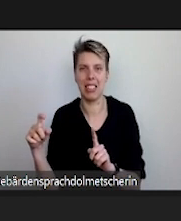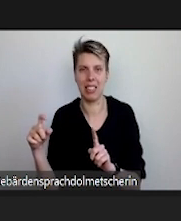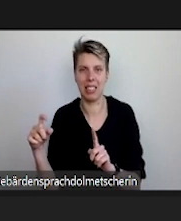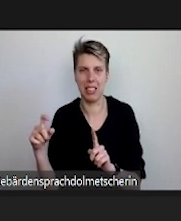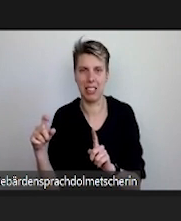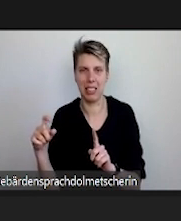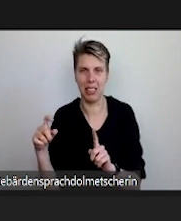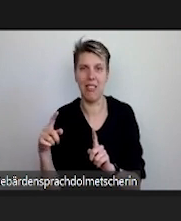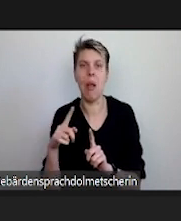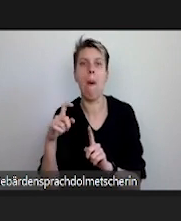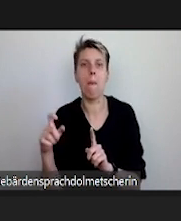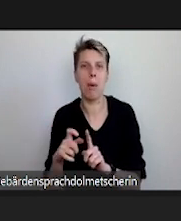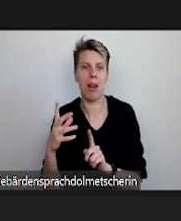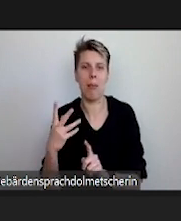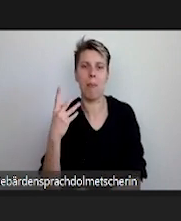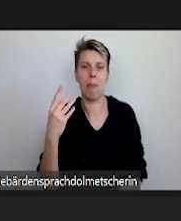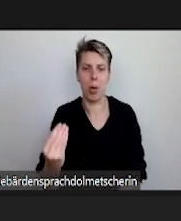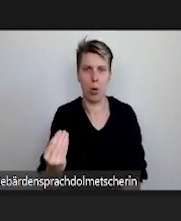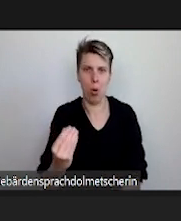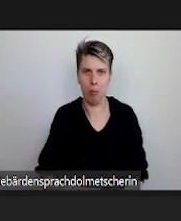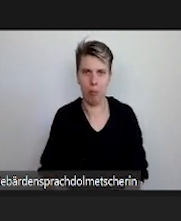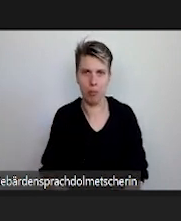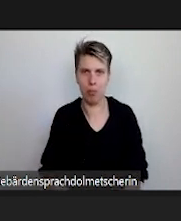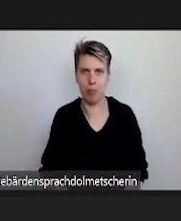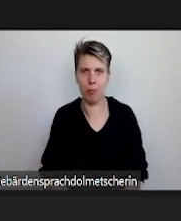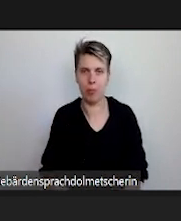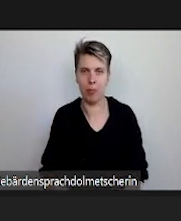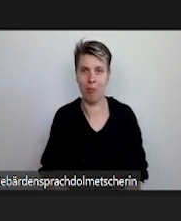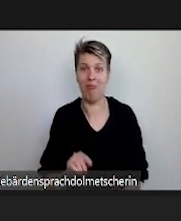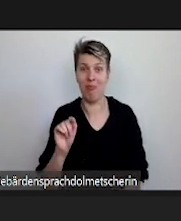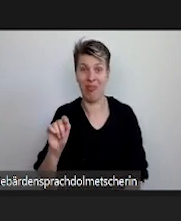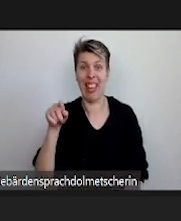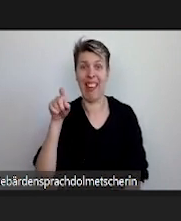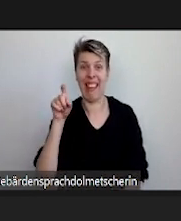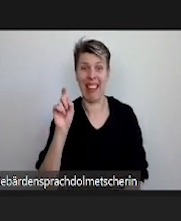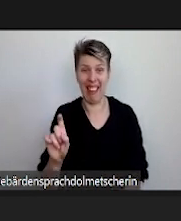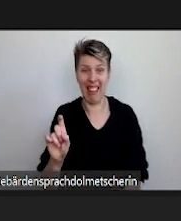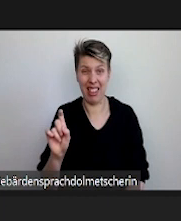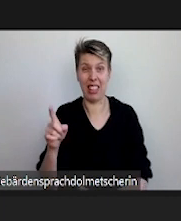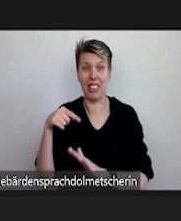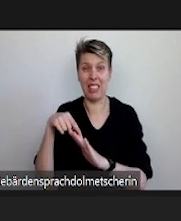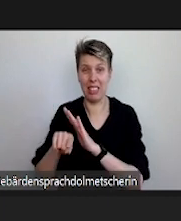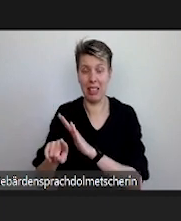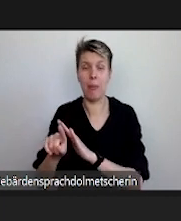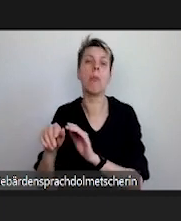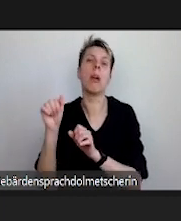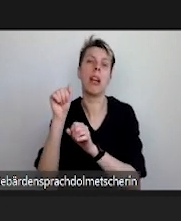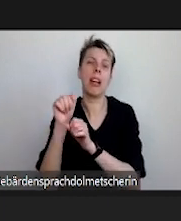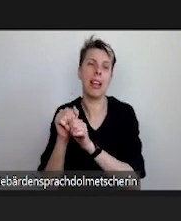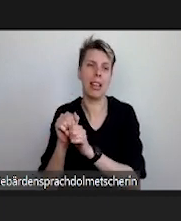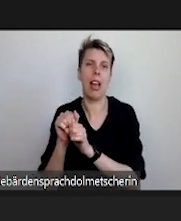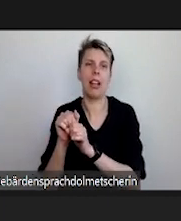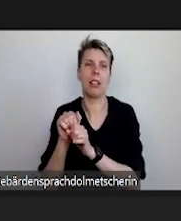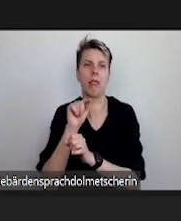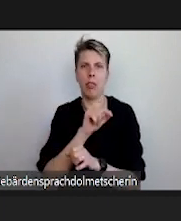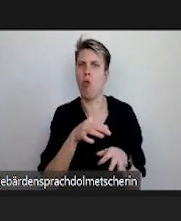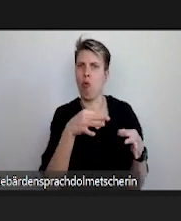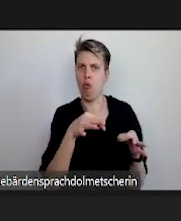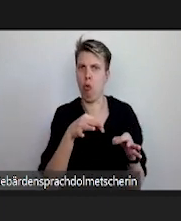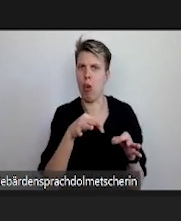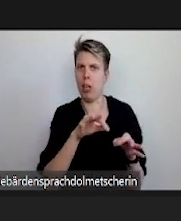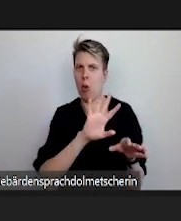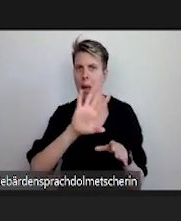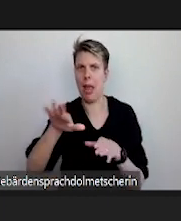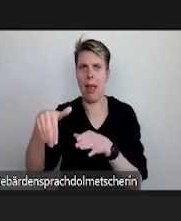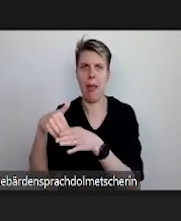Verfügung stellen, wo Sie die Folien auch nochmal als Datei hinterlegt finden und